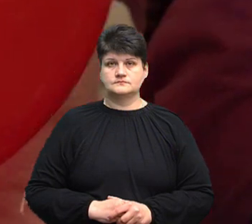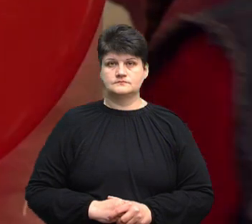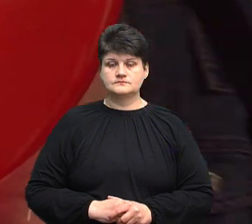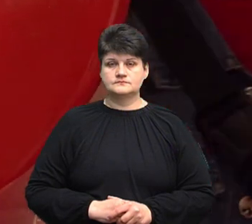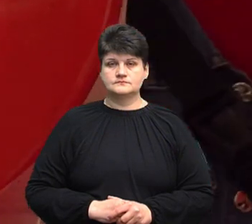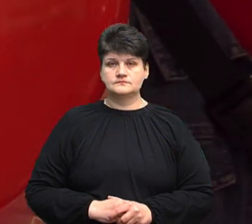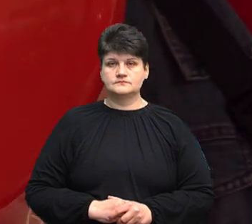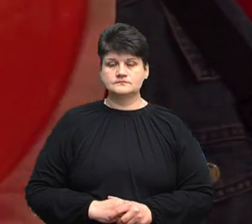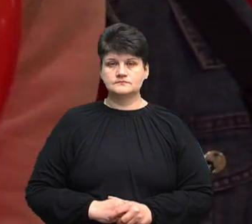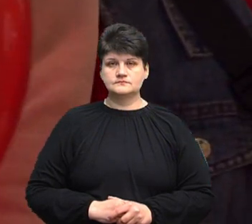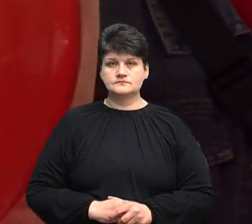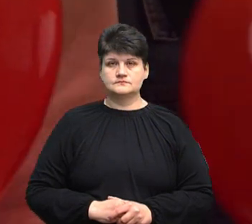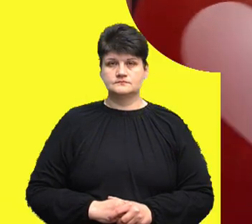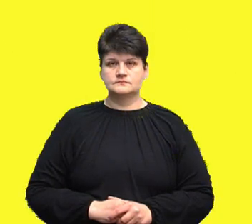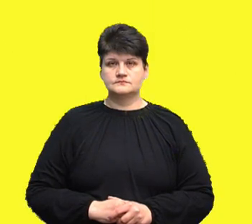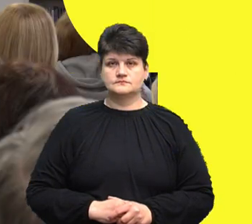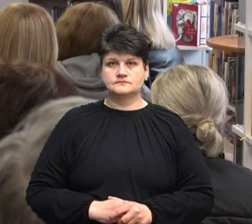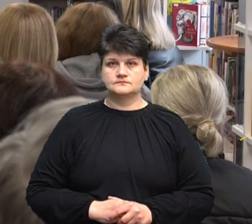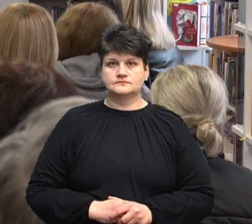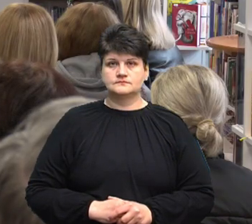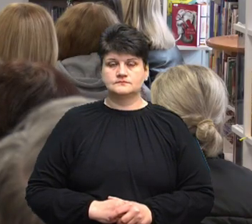новини, Тернопіль.